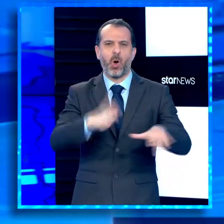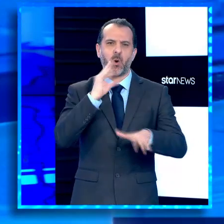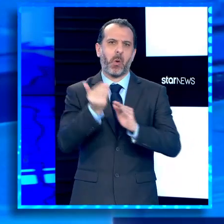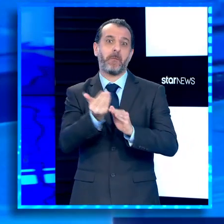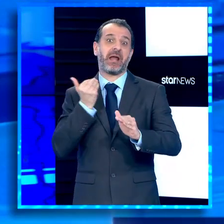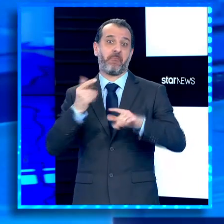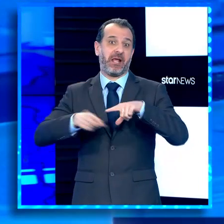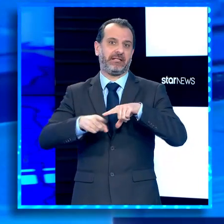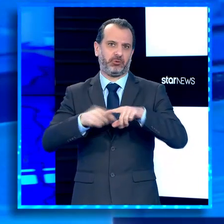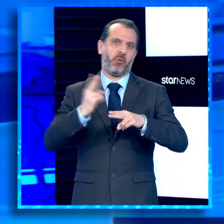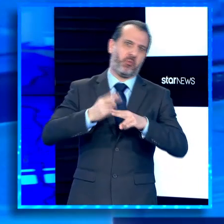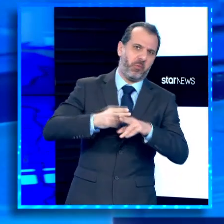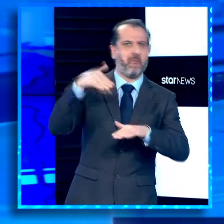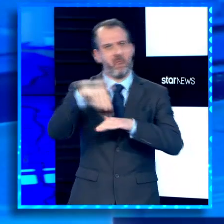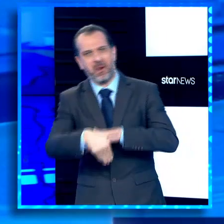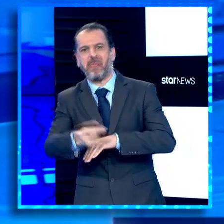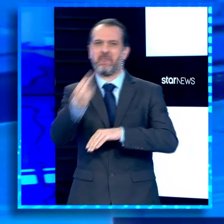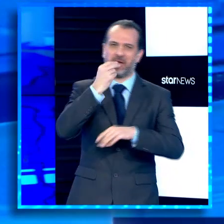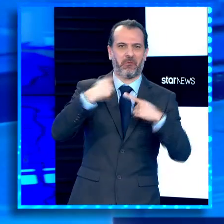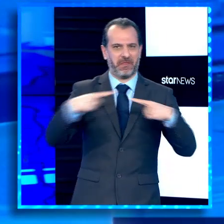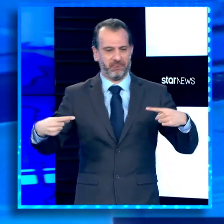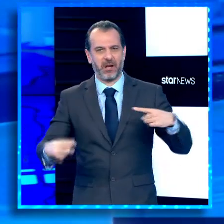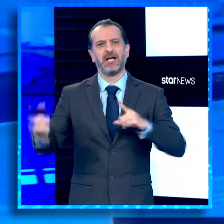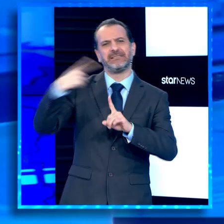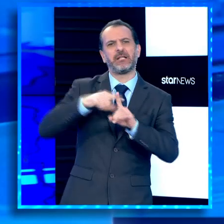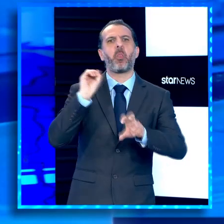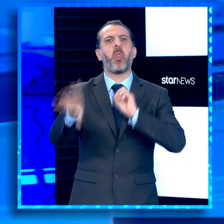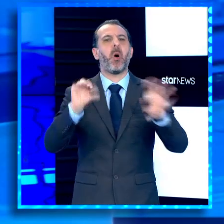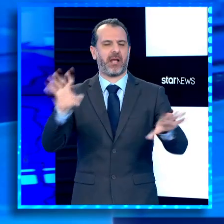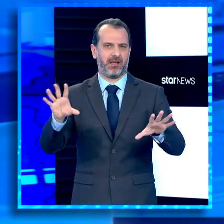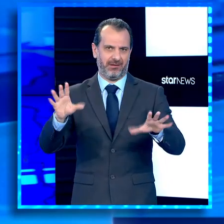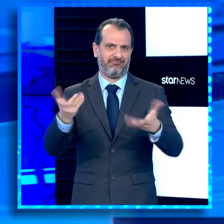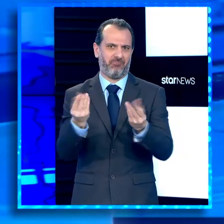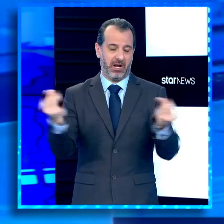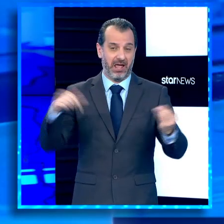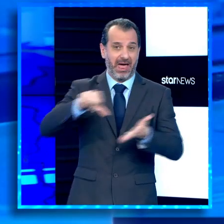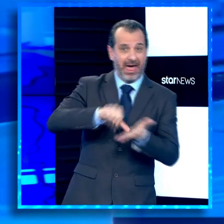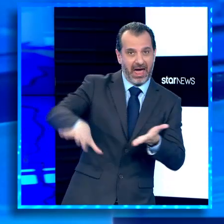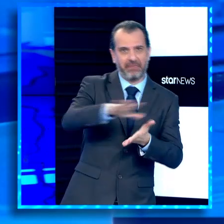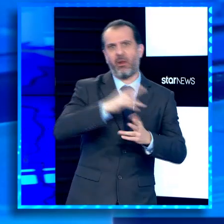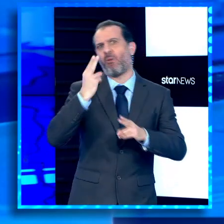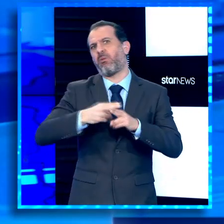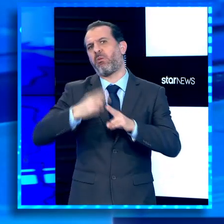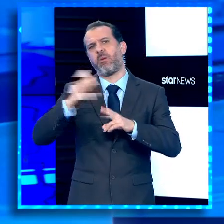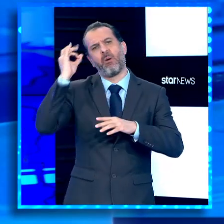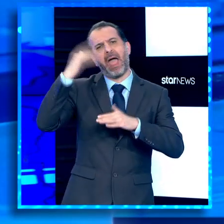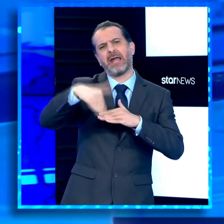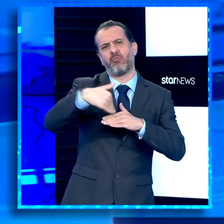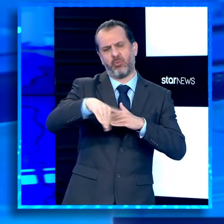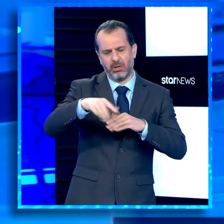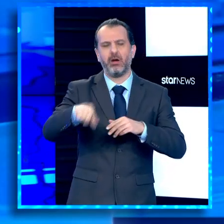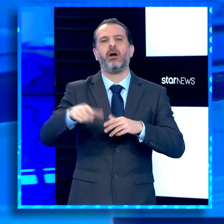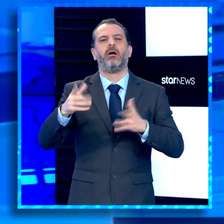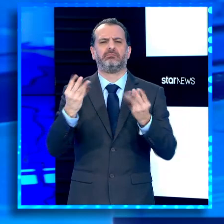των Χριστουγέννων και την τιμητική τους έχουν και τα καταστήματα με δώρα. Ο πιο εμπορικός δρόμος της Αθήνας, η Ερμού, βουλιάζει από κόσμο, ανάμεσα τους